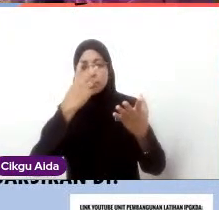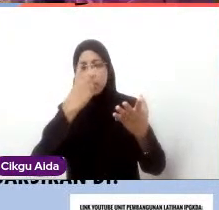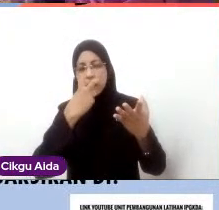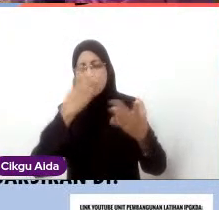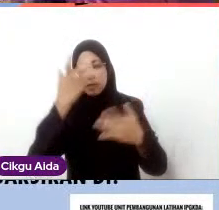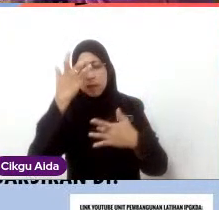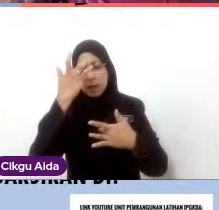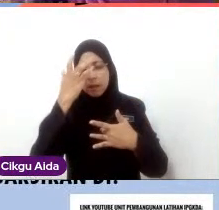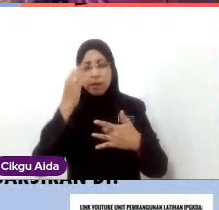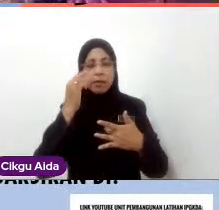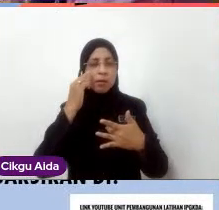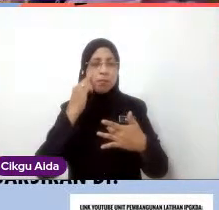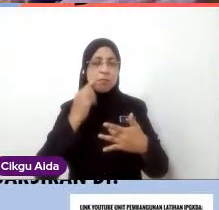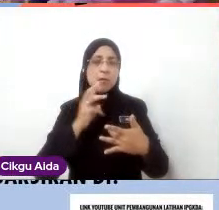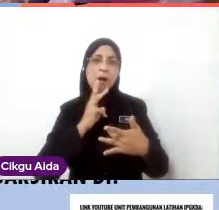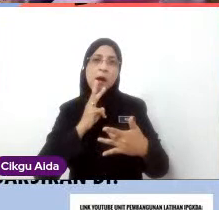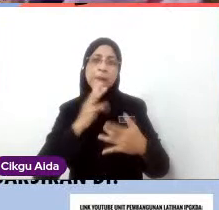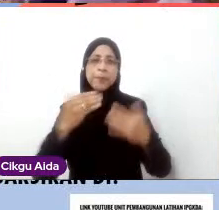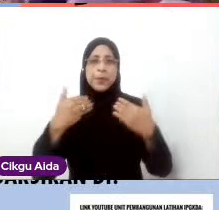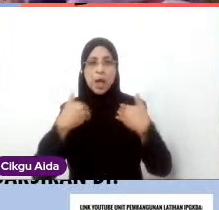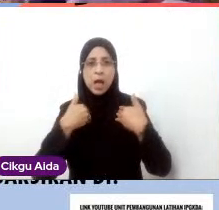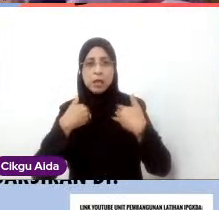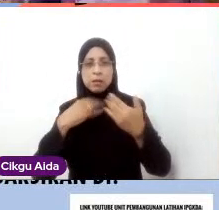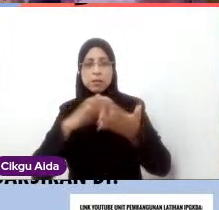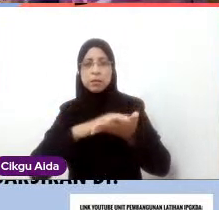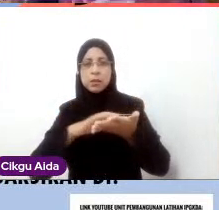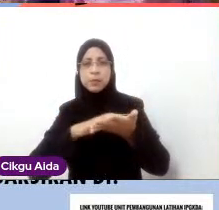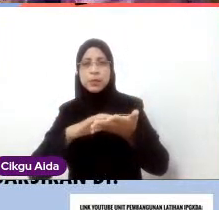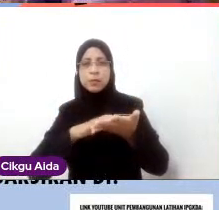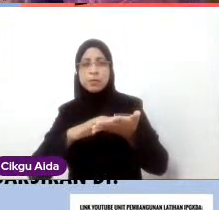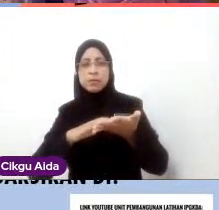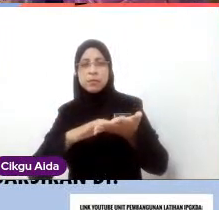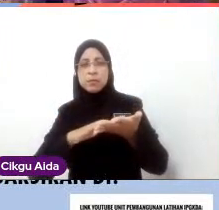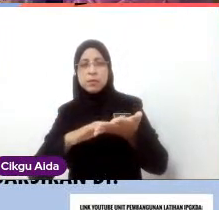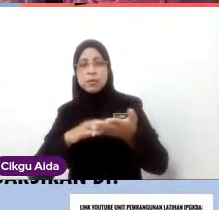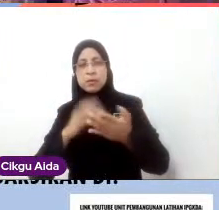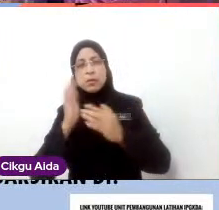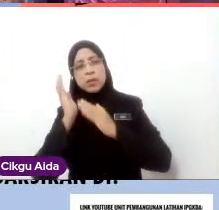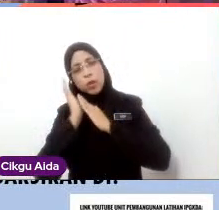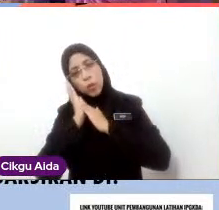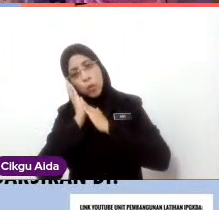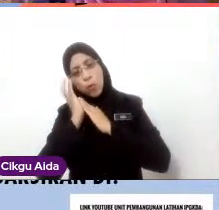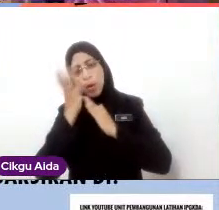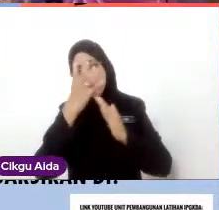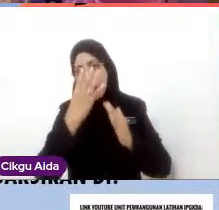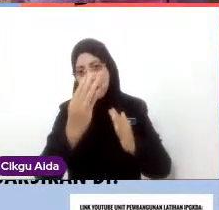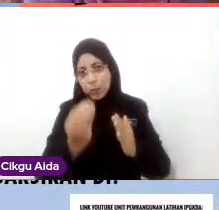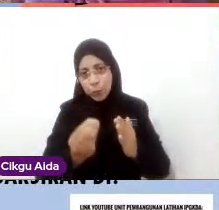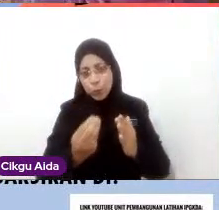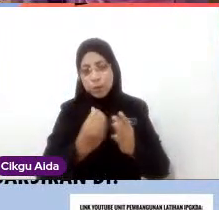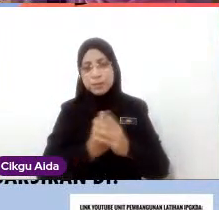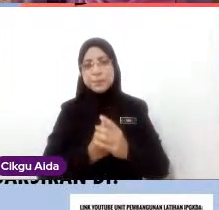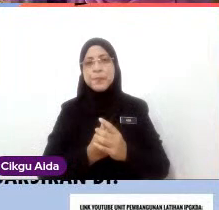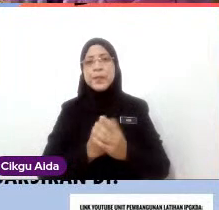mata kering kan. Kadang-kadang yang raba braille tu terlebih raba je tertidur mengantuk. Jadi Cikgu Azwani ni